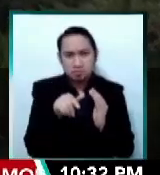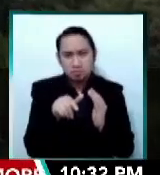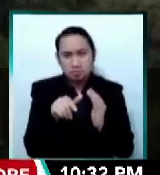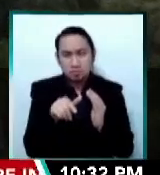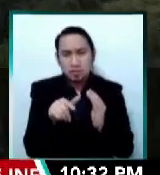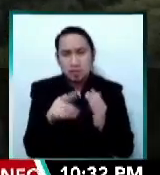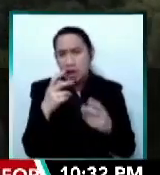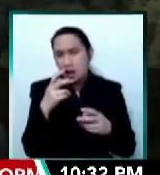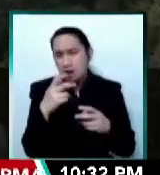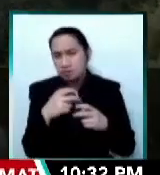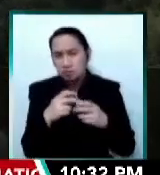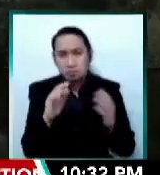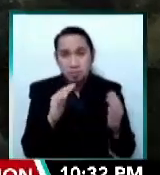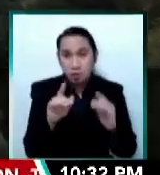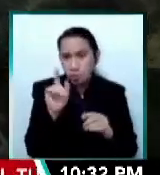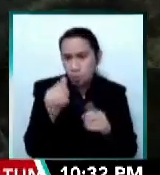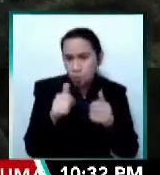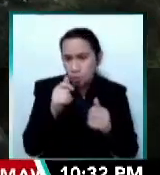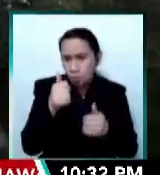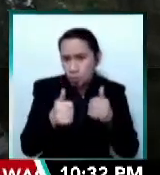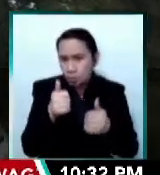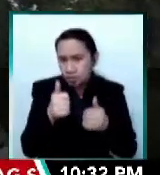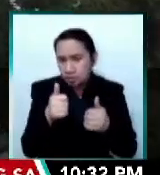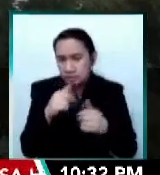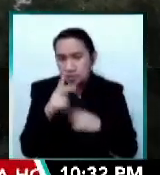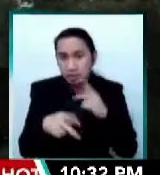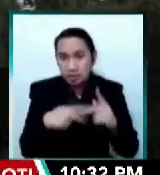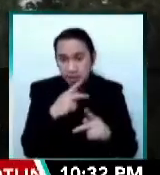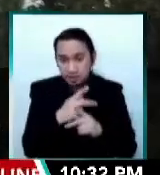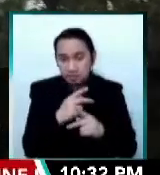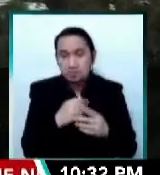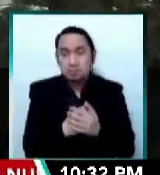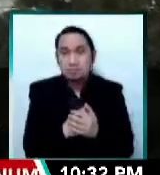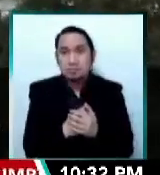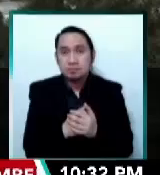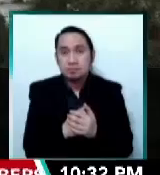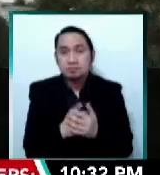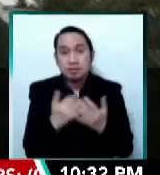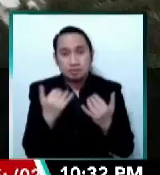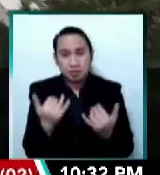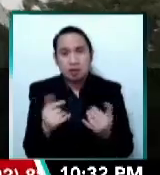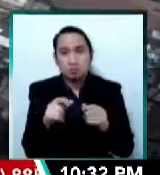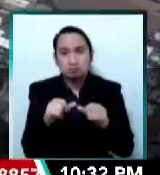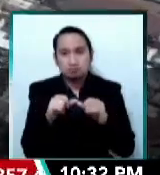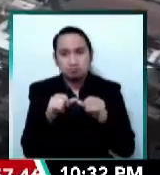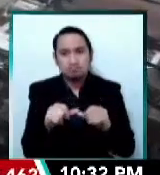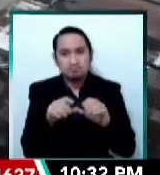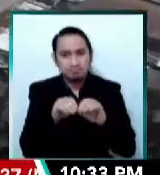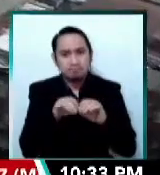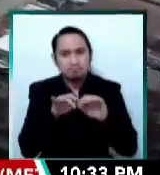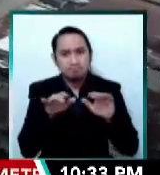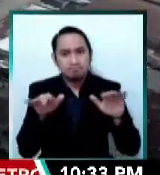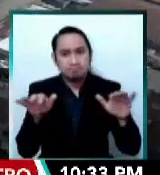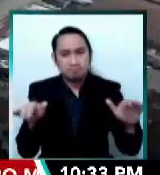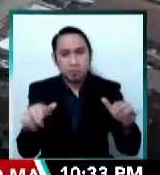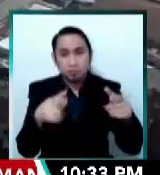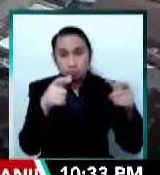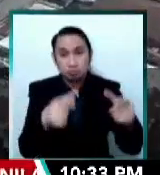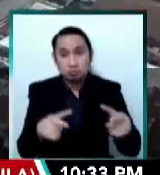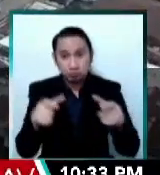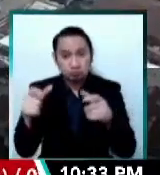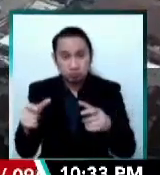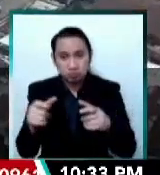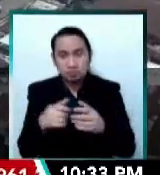Health Department. Sabi pa nito, hindi na epektibo sa pagpigil ng pagkalat ng COVID ang malawakang lockdown. Kahit